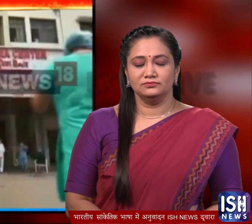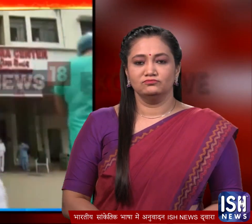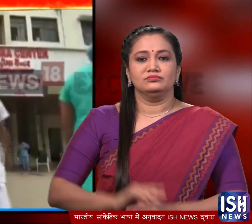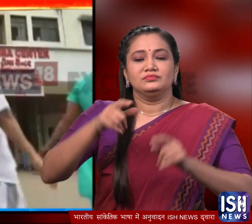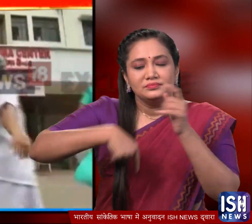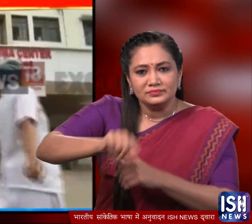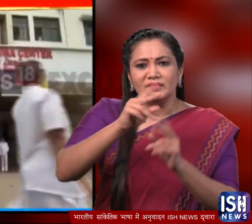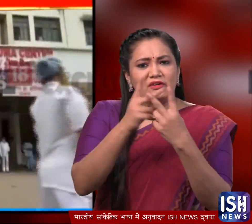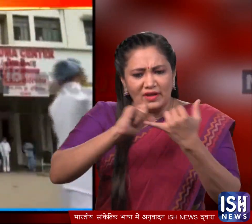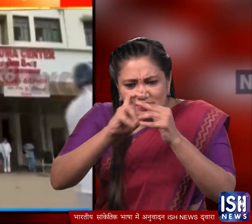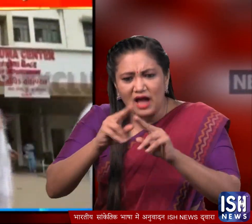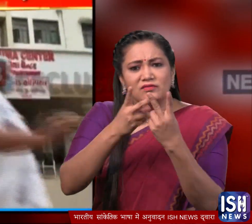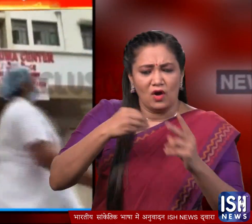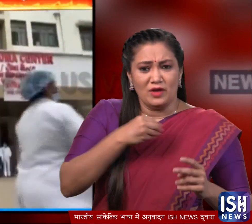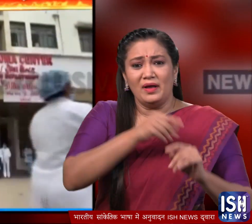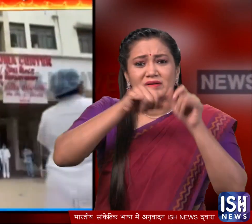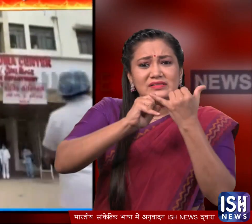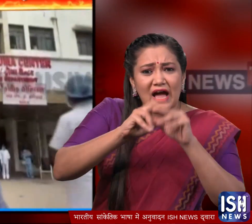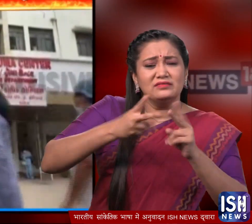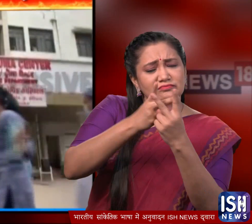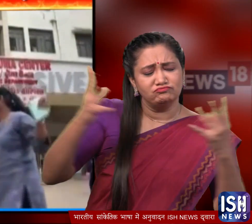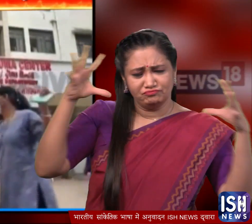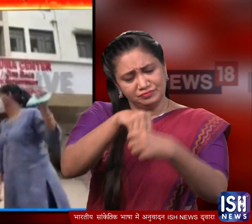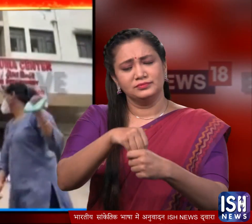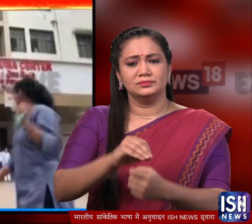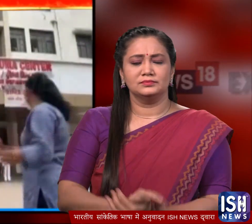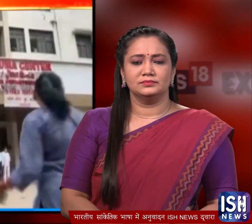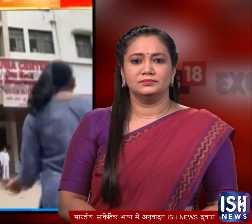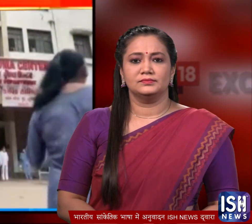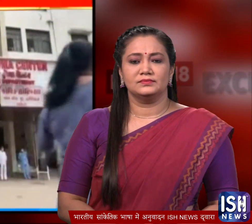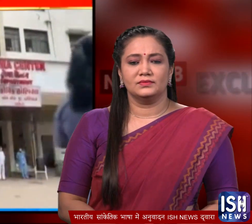इस जश्न में अस्पताल के सभी कर्मचारी शामिल हुए।